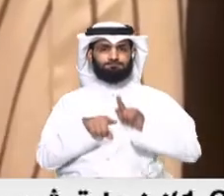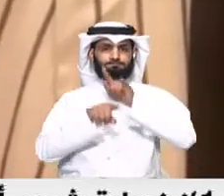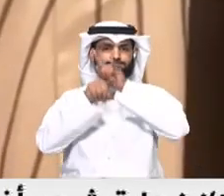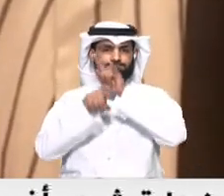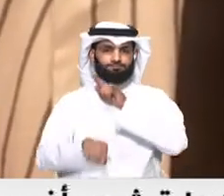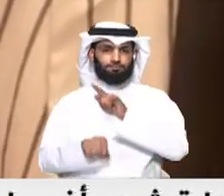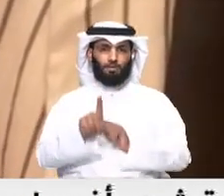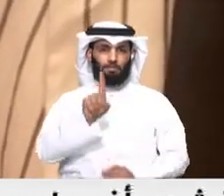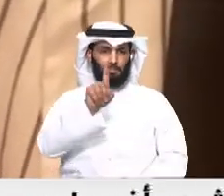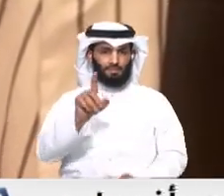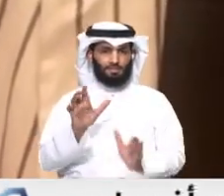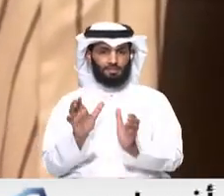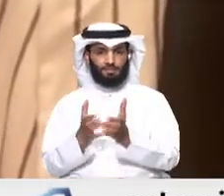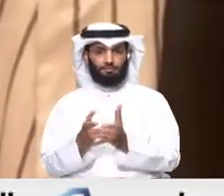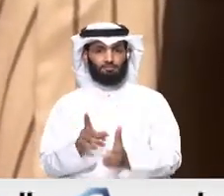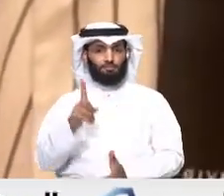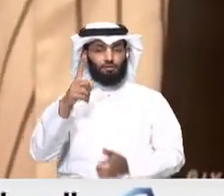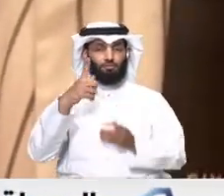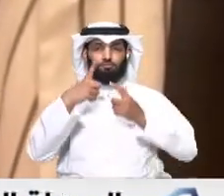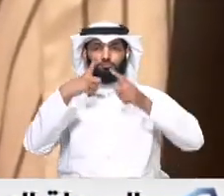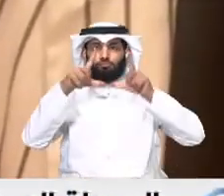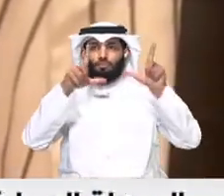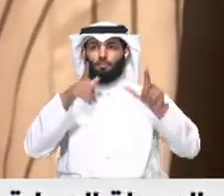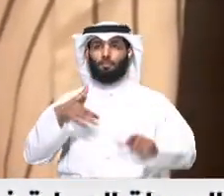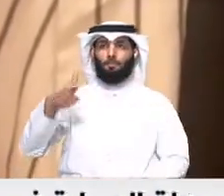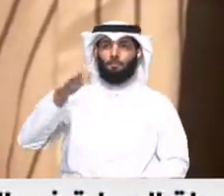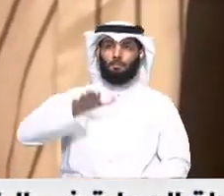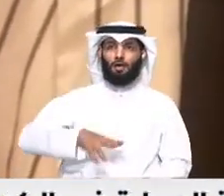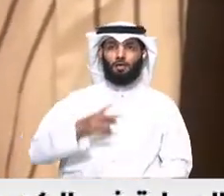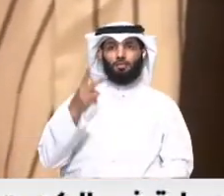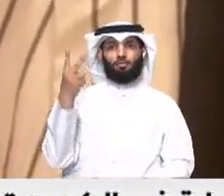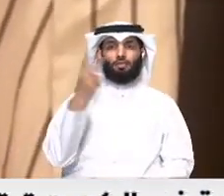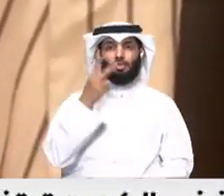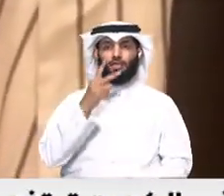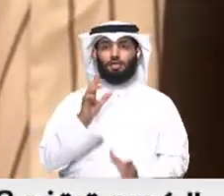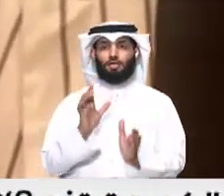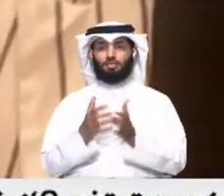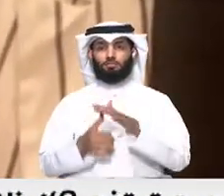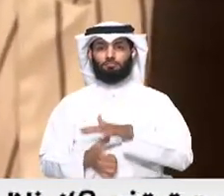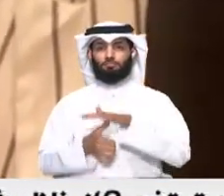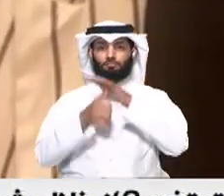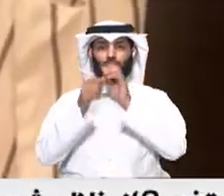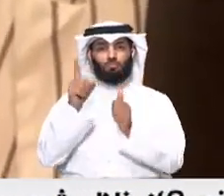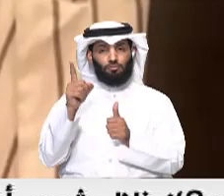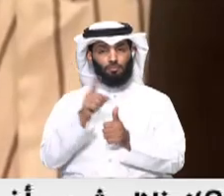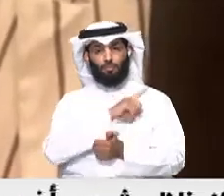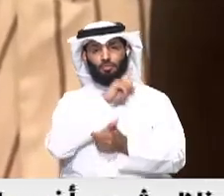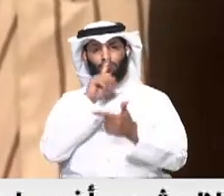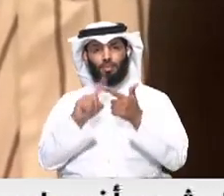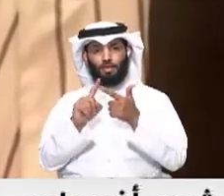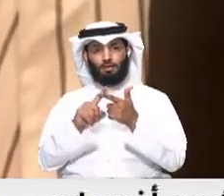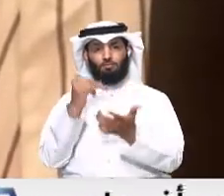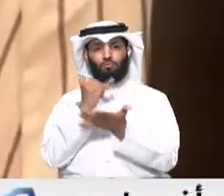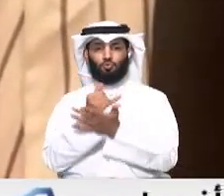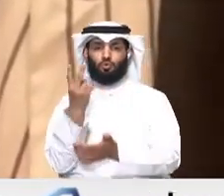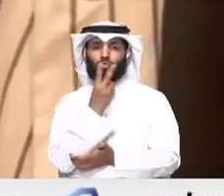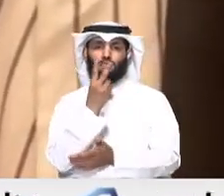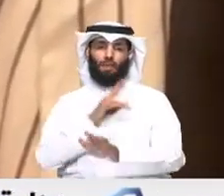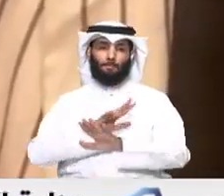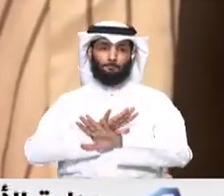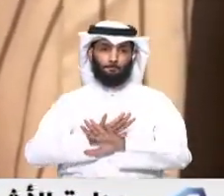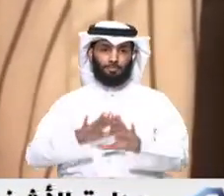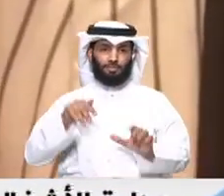حزب الله وقيادي آخر. هناك طبعا حالة من الضياع والإرباك في صفوف حزب